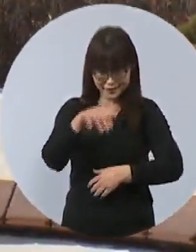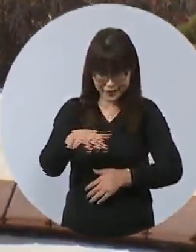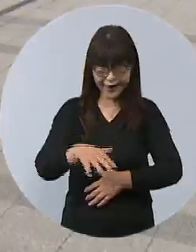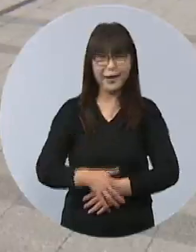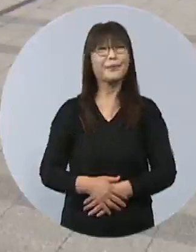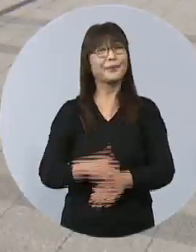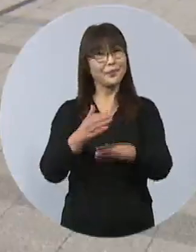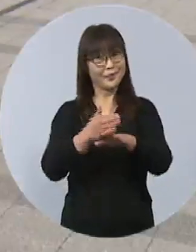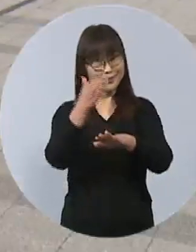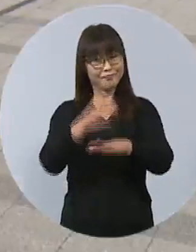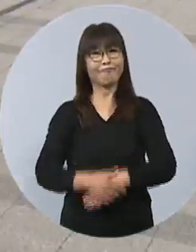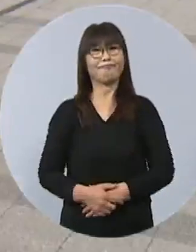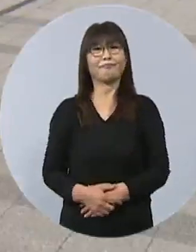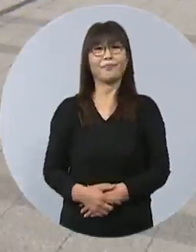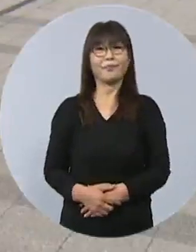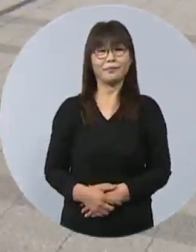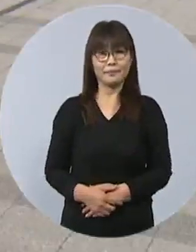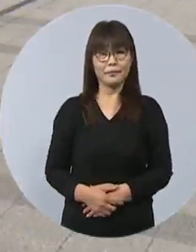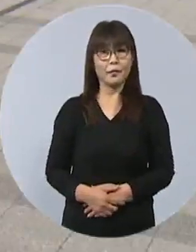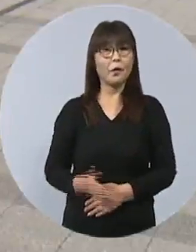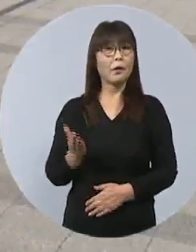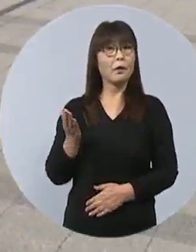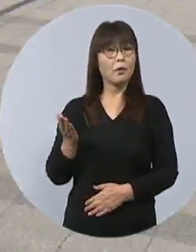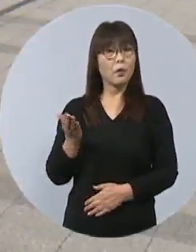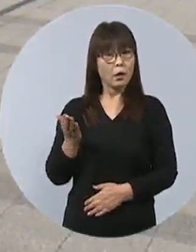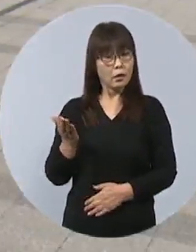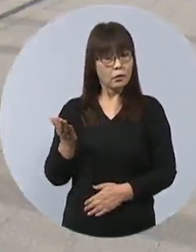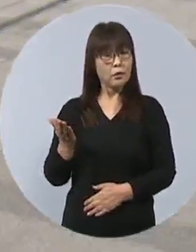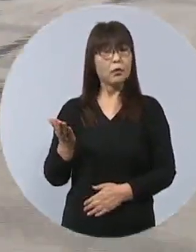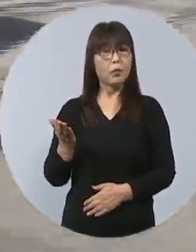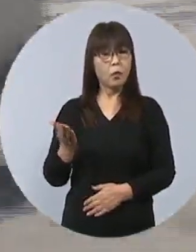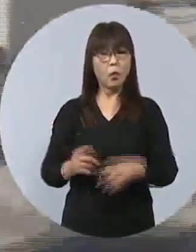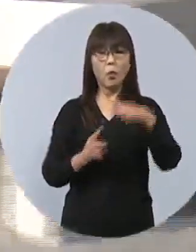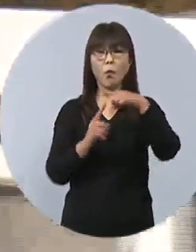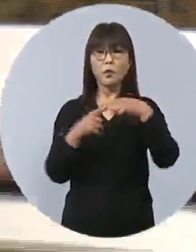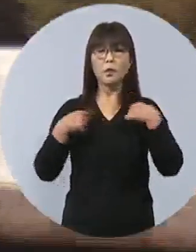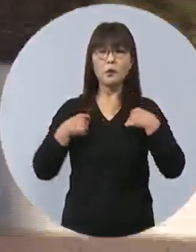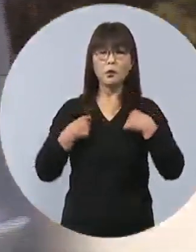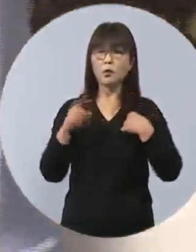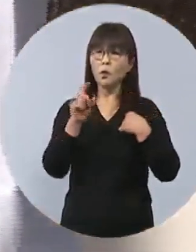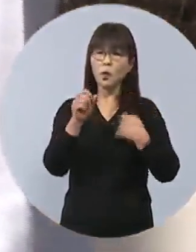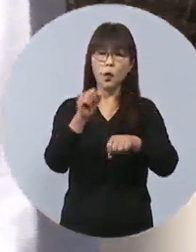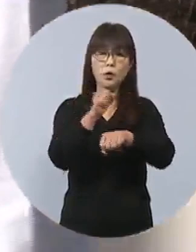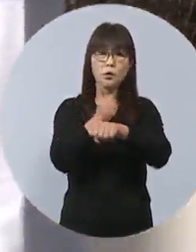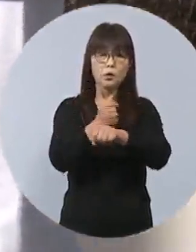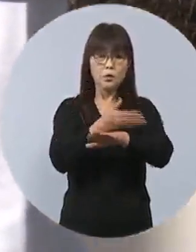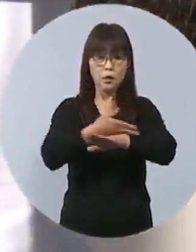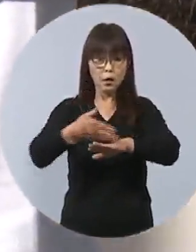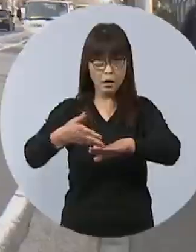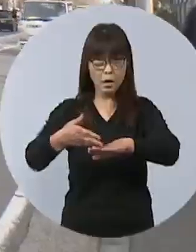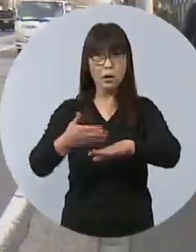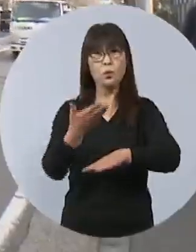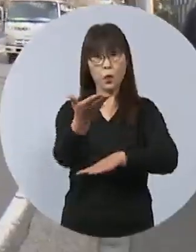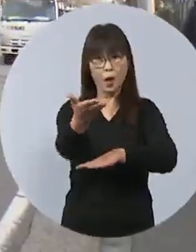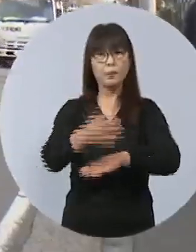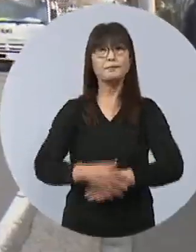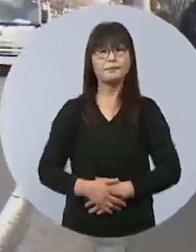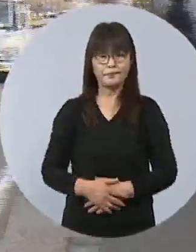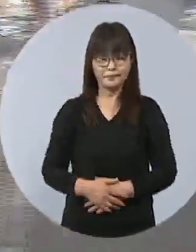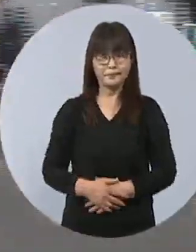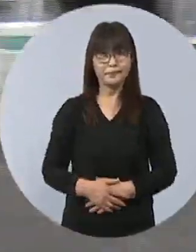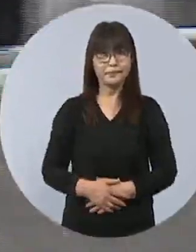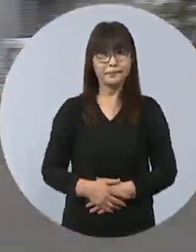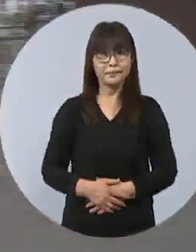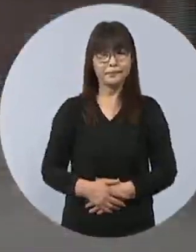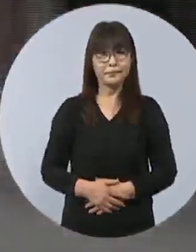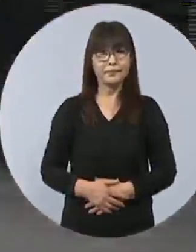ます。 こちらの素敵な藍染め T シャツはどのように作られているのでしょうか。実際に